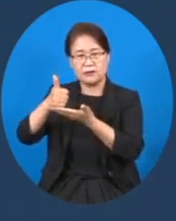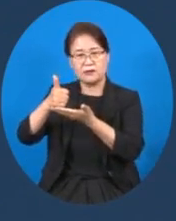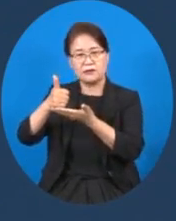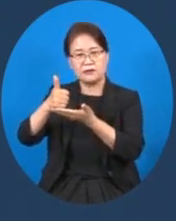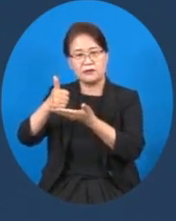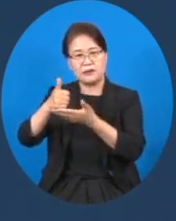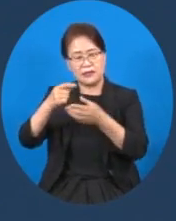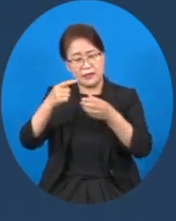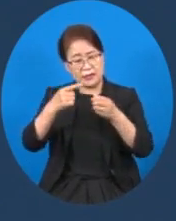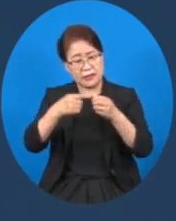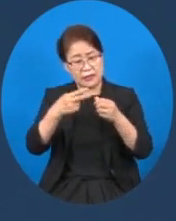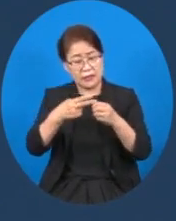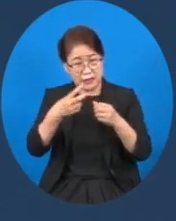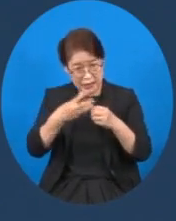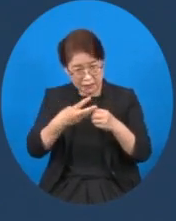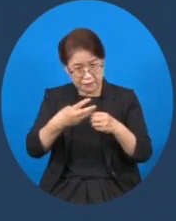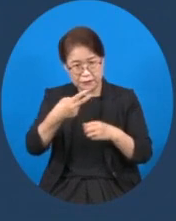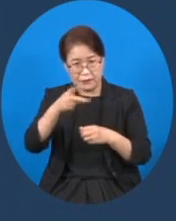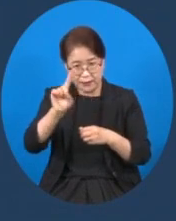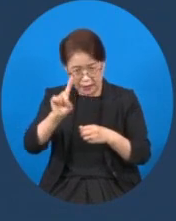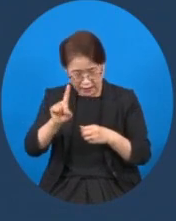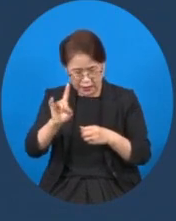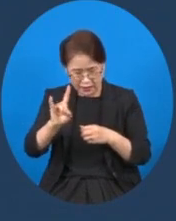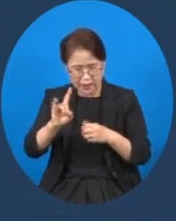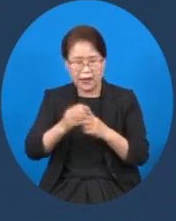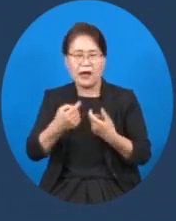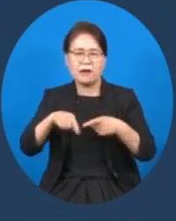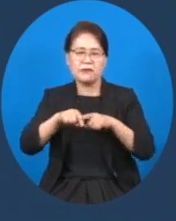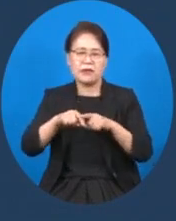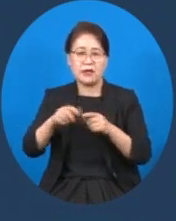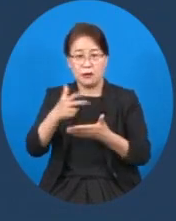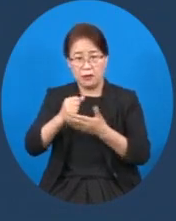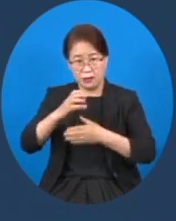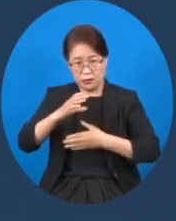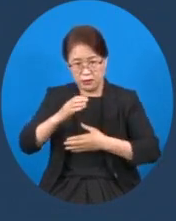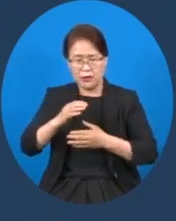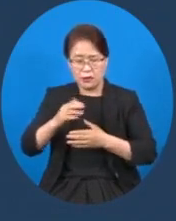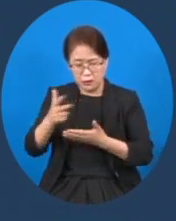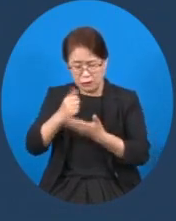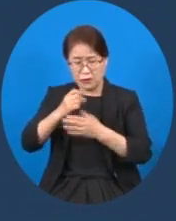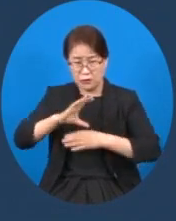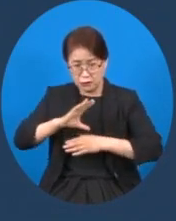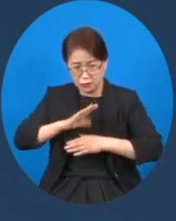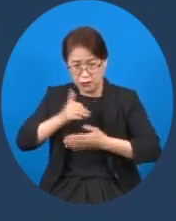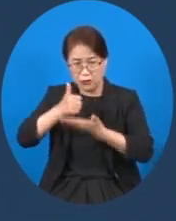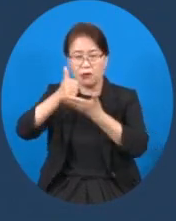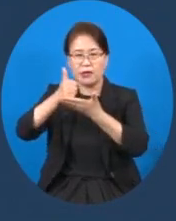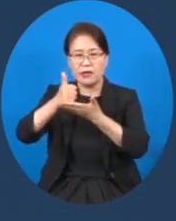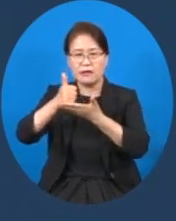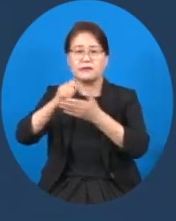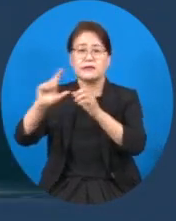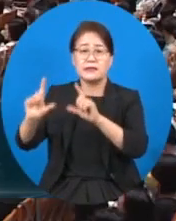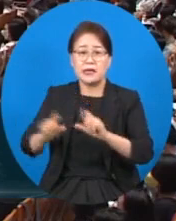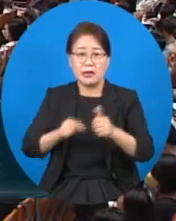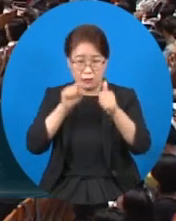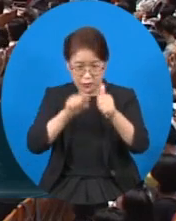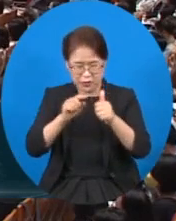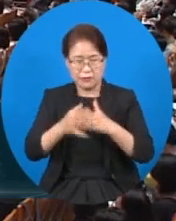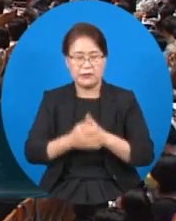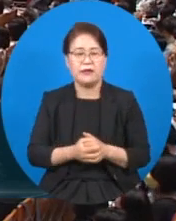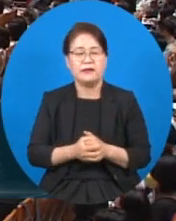3대가 함께 여호와를 경외하는 삶을 살라고 말씀하시죠. 자, 우리 2절 상반절의 말씀을 읽겠습니다. 다